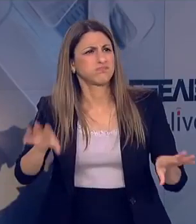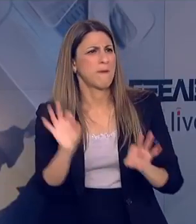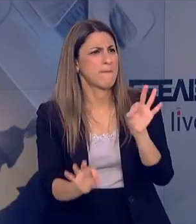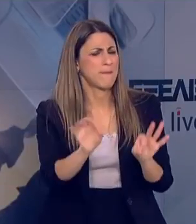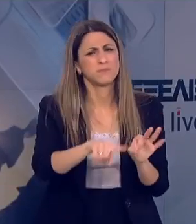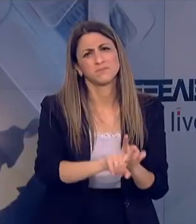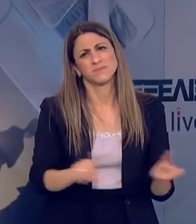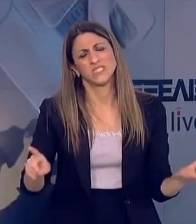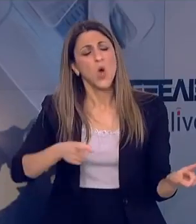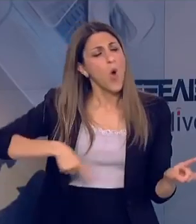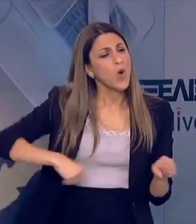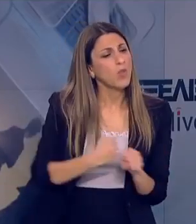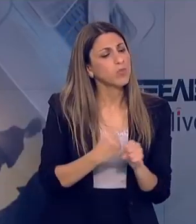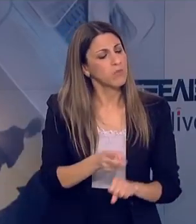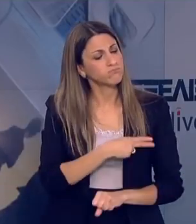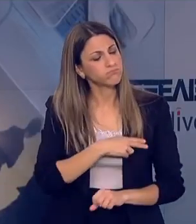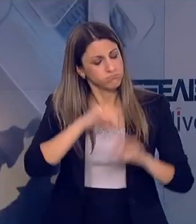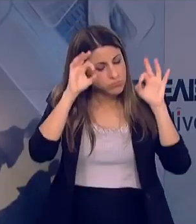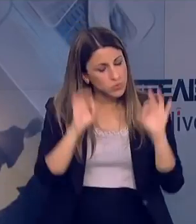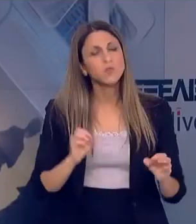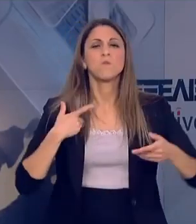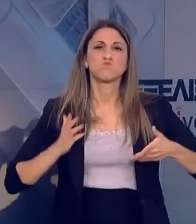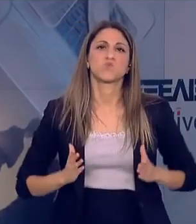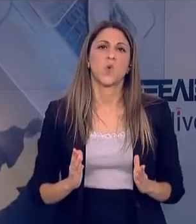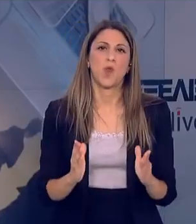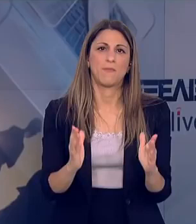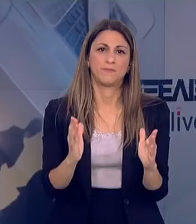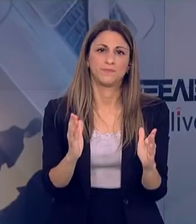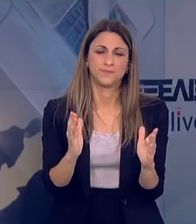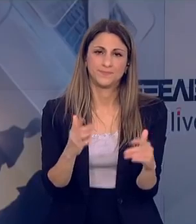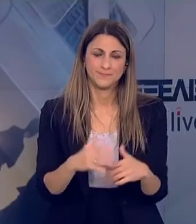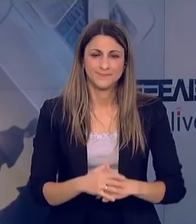τους, όλοι έχουν κάνει αυτό που πρέπει ώστε να προχωρήσουμε στην επόμενη μέρα.